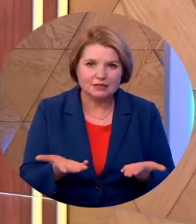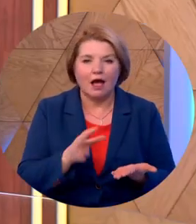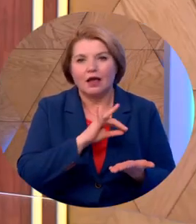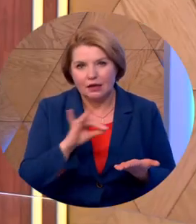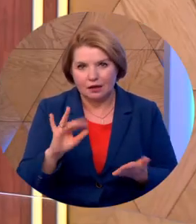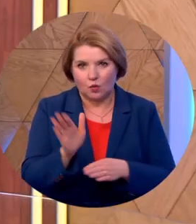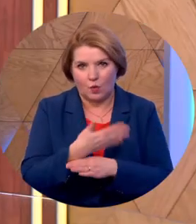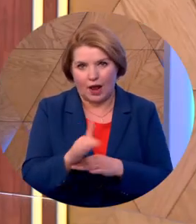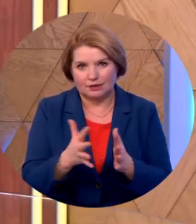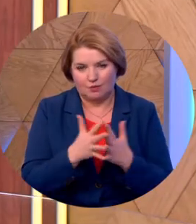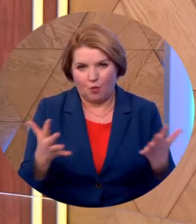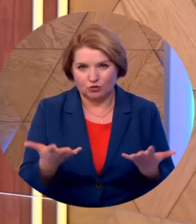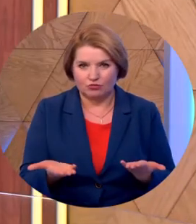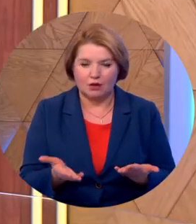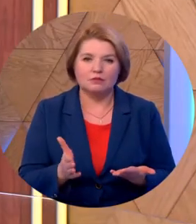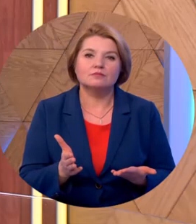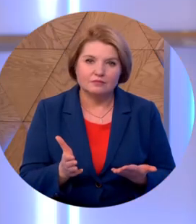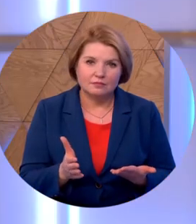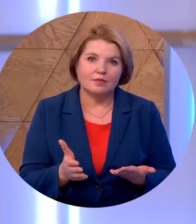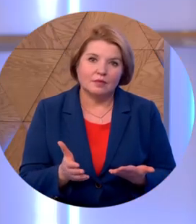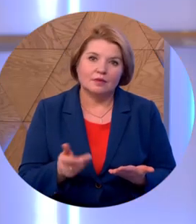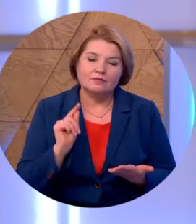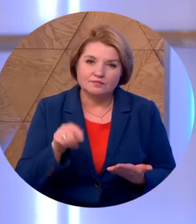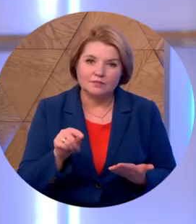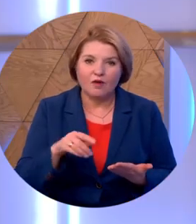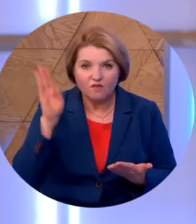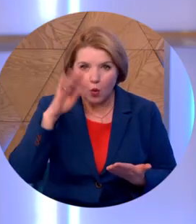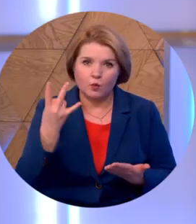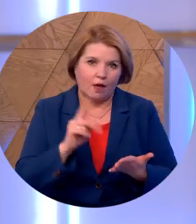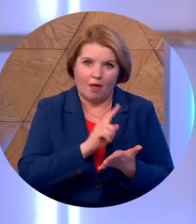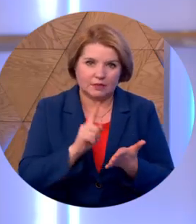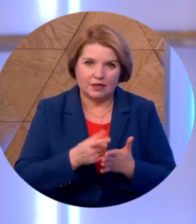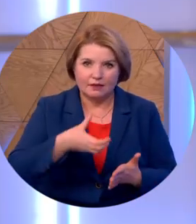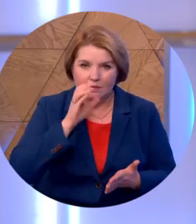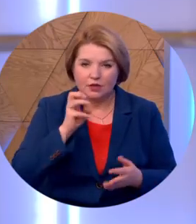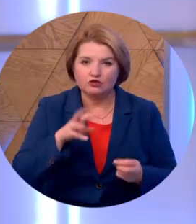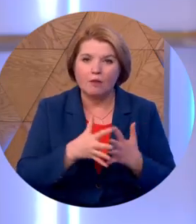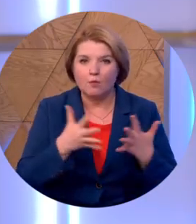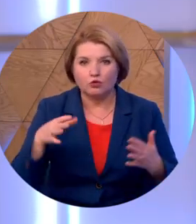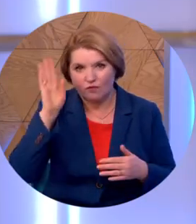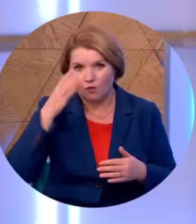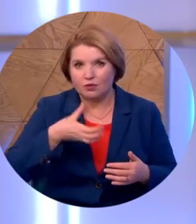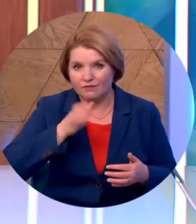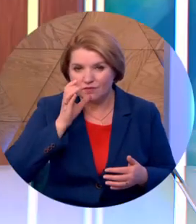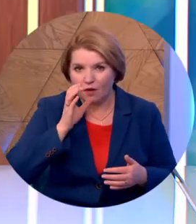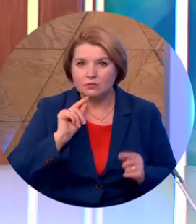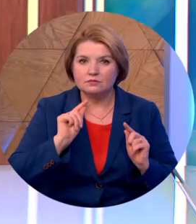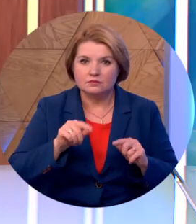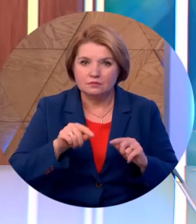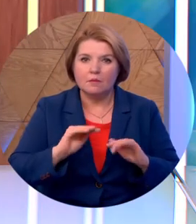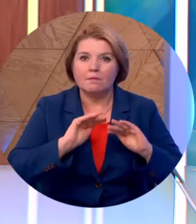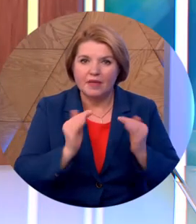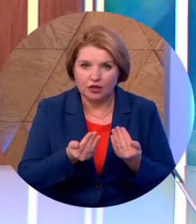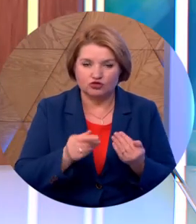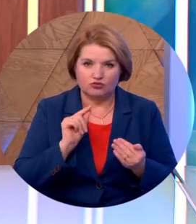и чая воду как раз надо пить это нормальная ситуация э чем больше пьём тем меньше её задерживается организм задерживает у